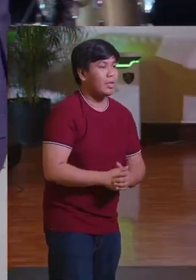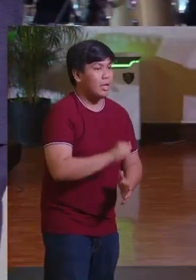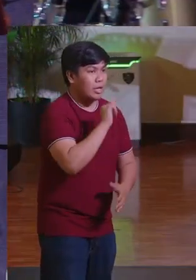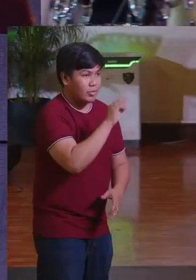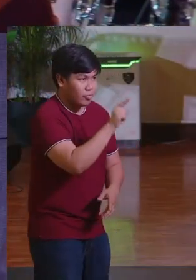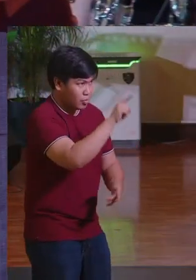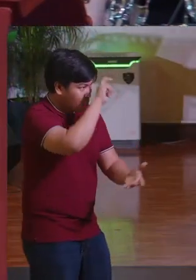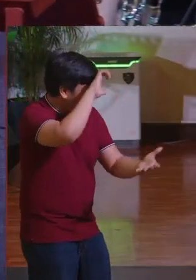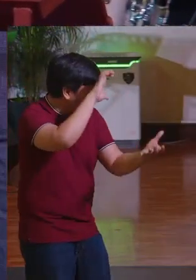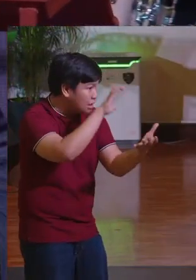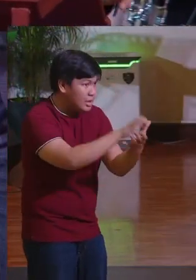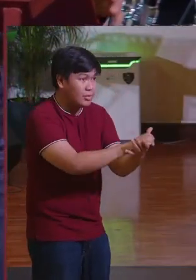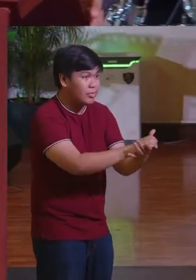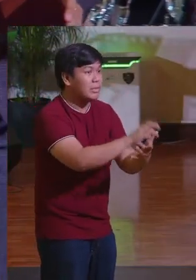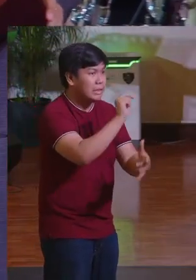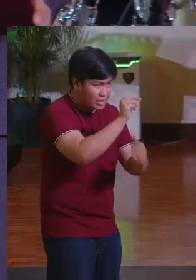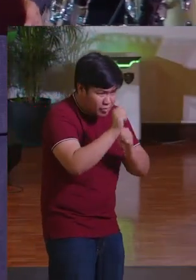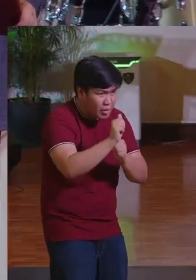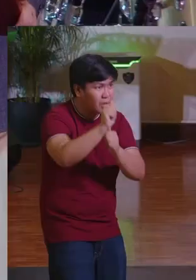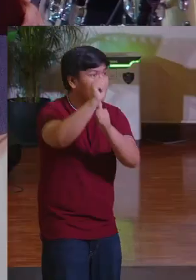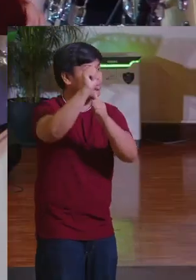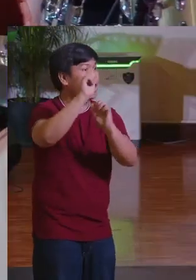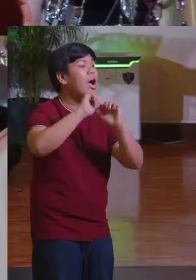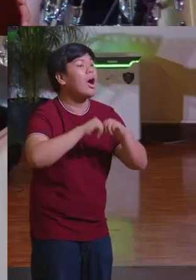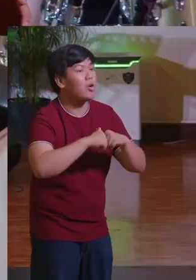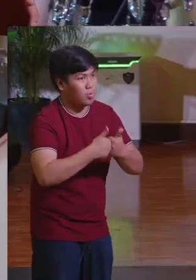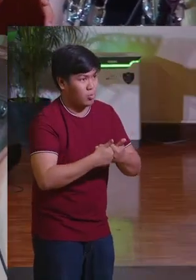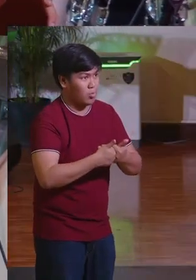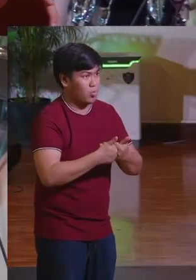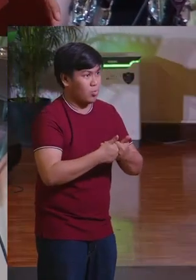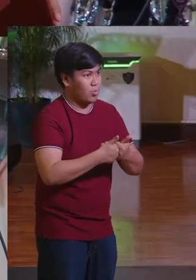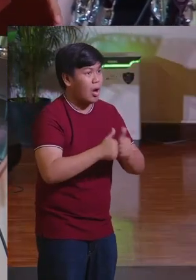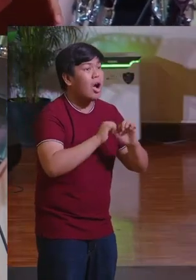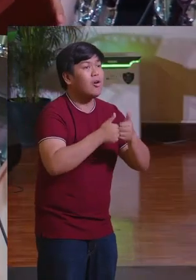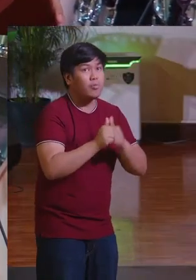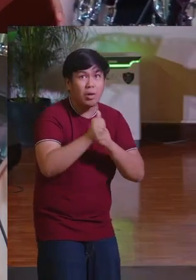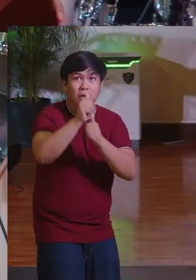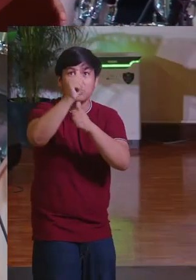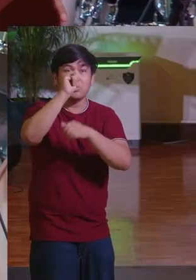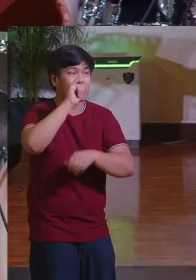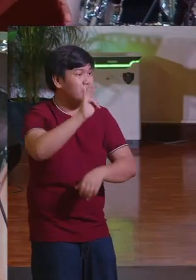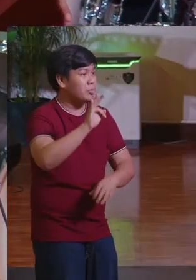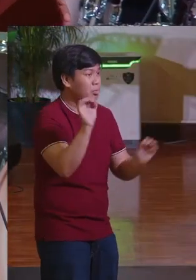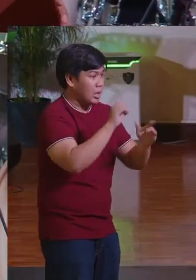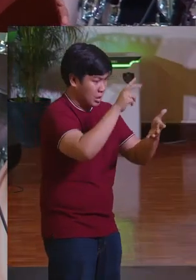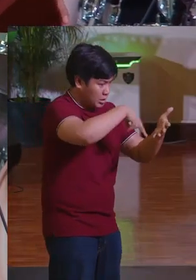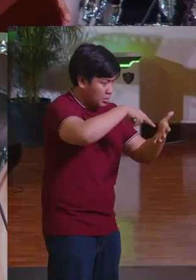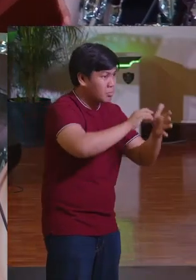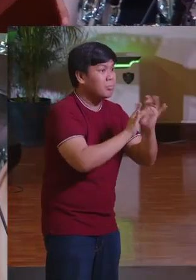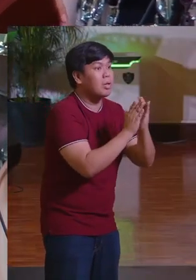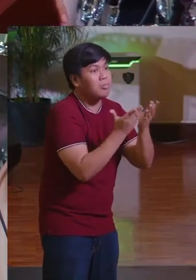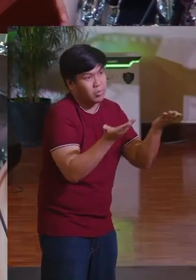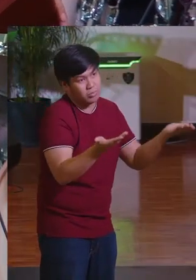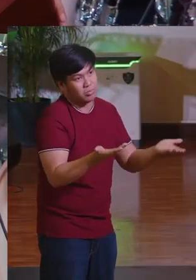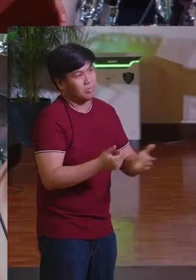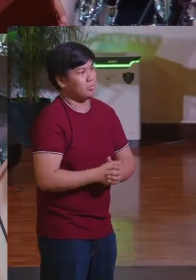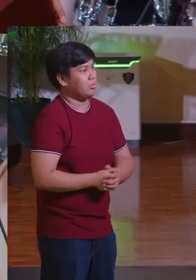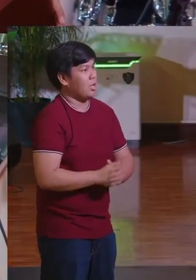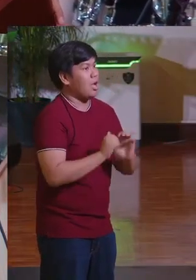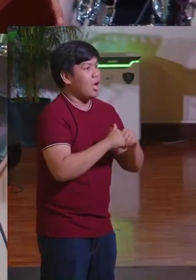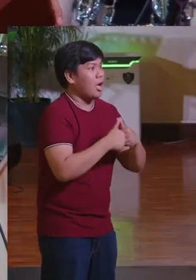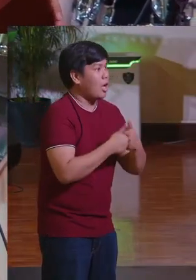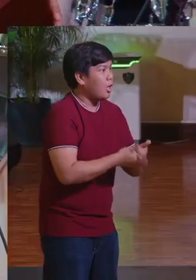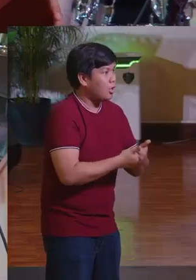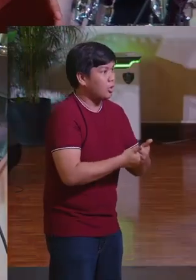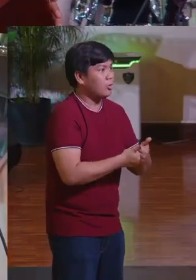believer, we should be followers. How do we follow if we don't know Him? We don't know who we are following. We don't know